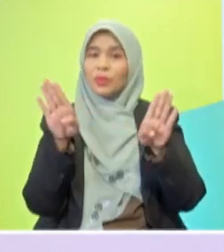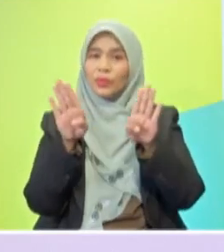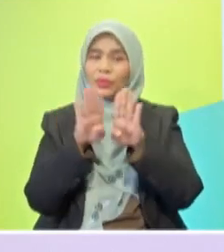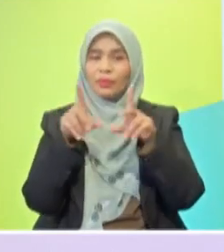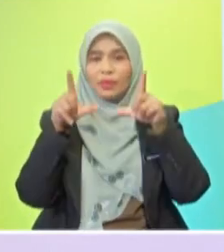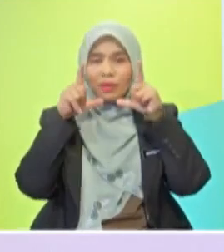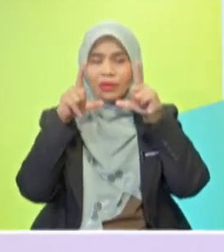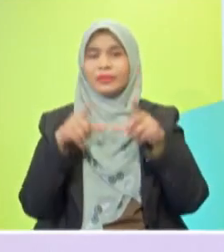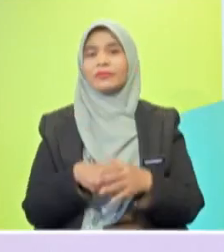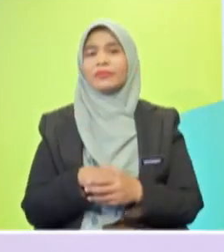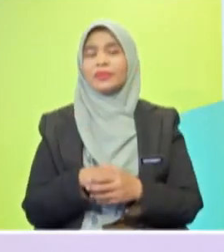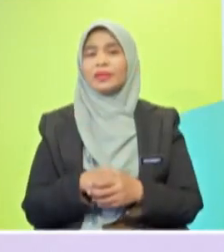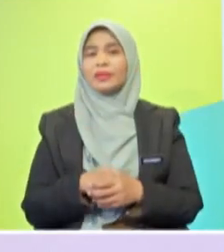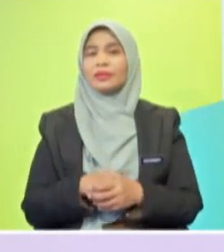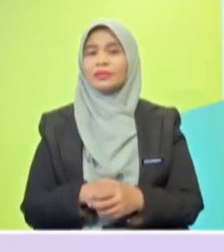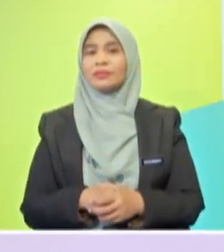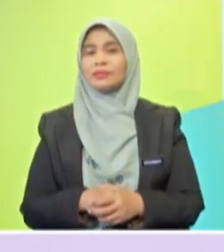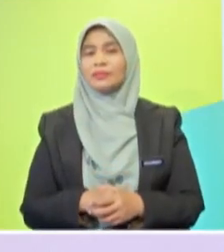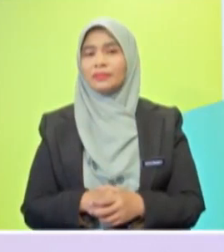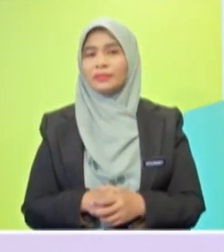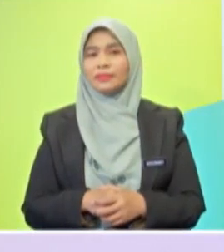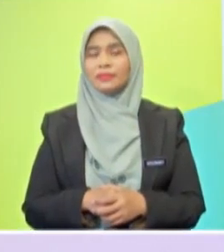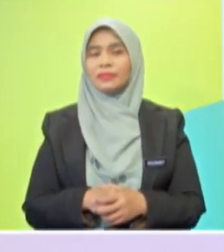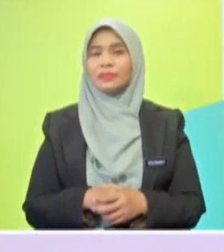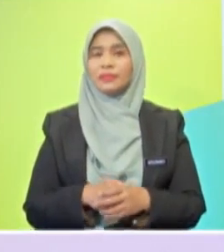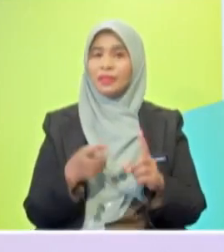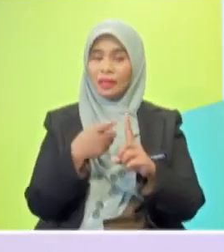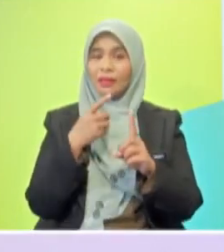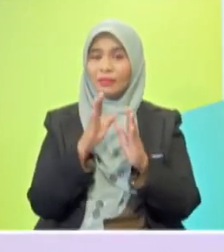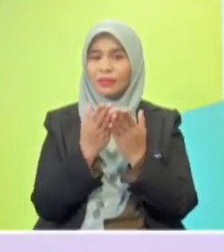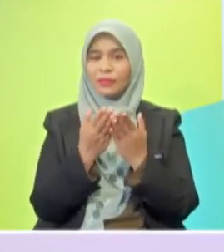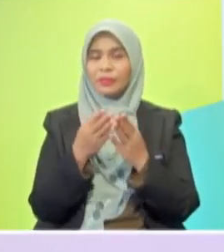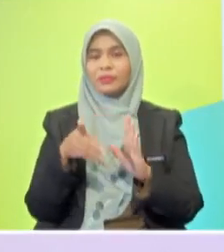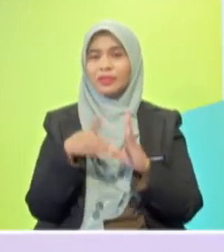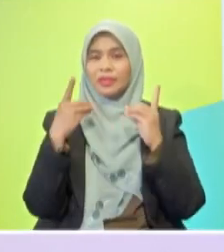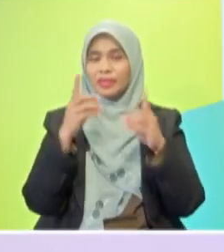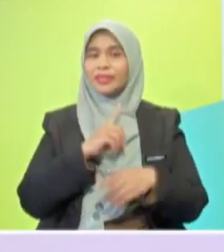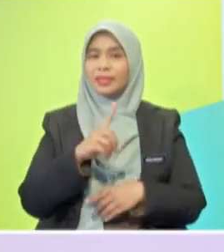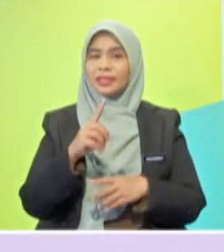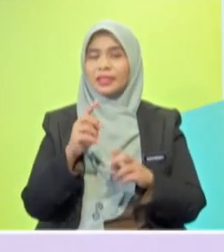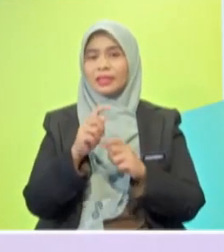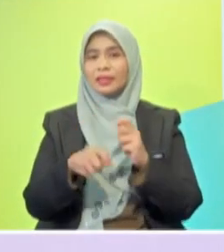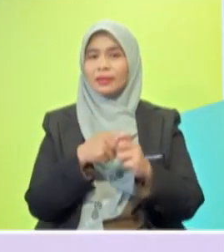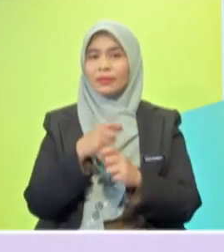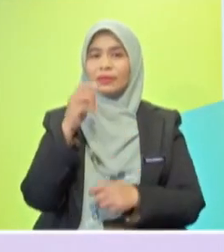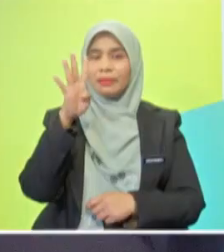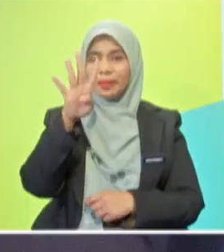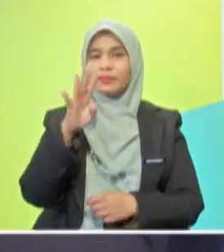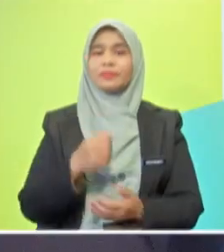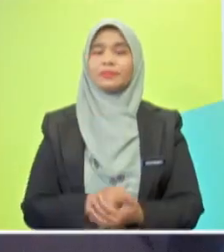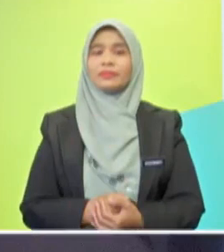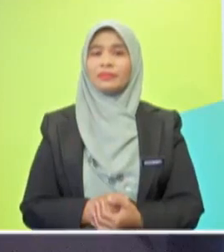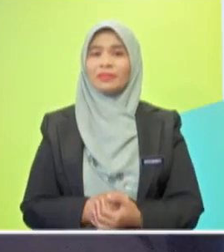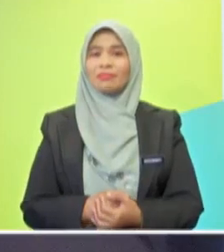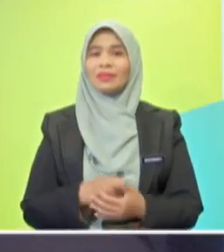kan? Tutuplah auratmu. Daripada buku pendidikan Islam tahun 4. Baik, Ustazah. Ya. Jadi macam